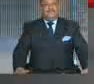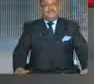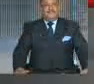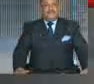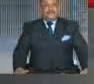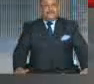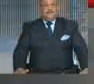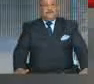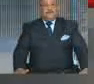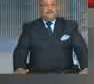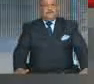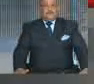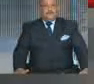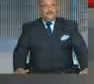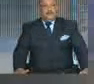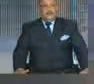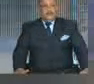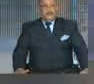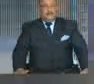99 470 061.